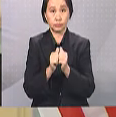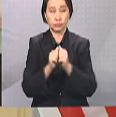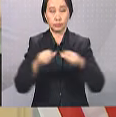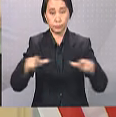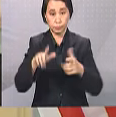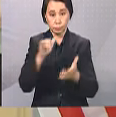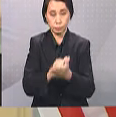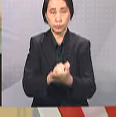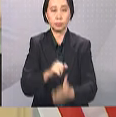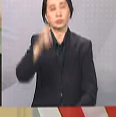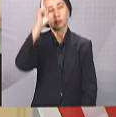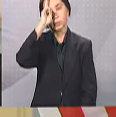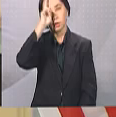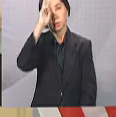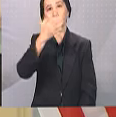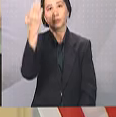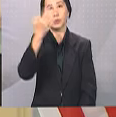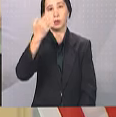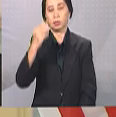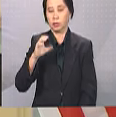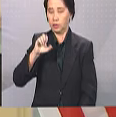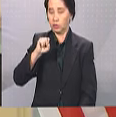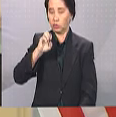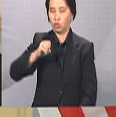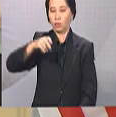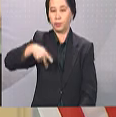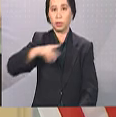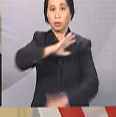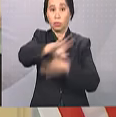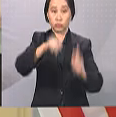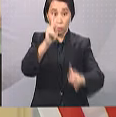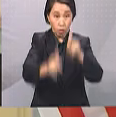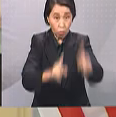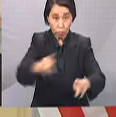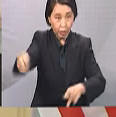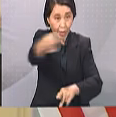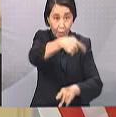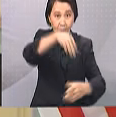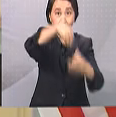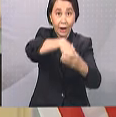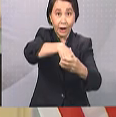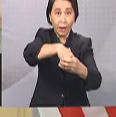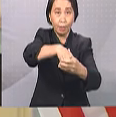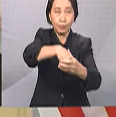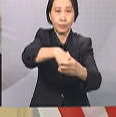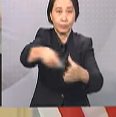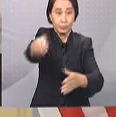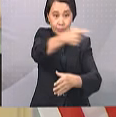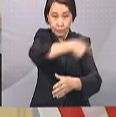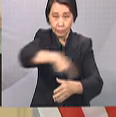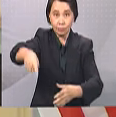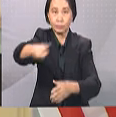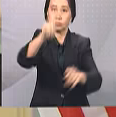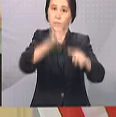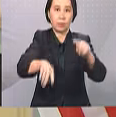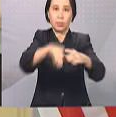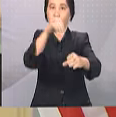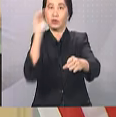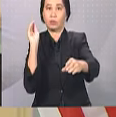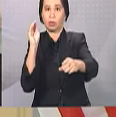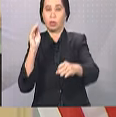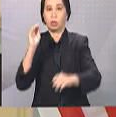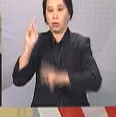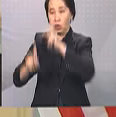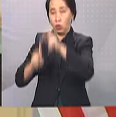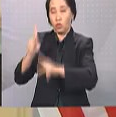ini, seperti biasa SOP-nya, semua penghuni tidak dibenarkan keluar dari kawasan tersebut dan